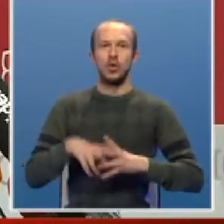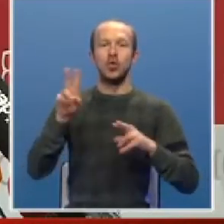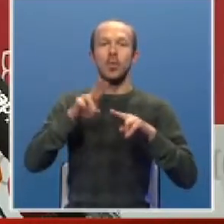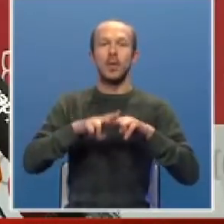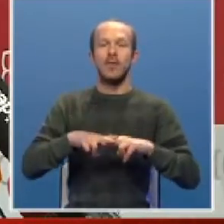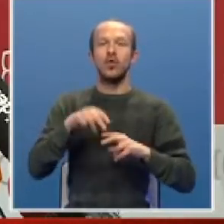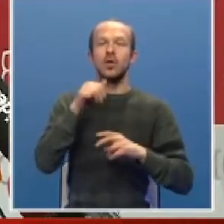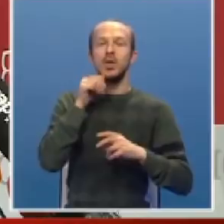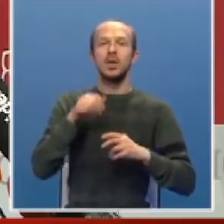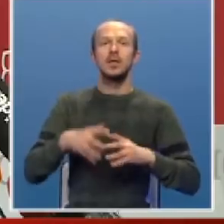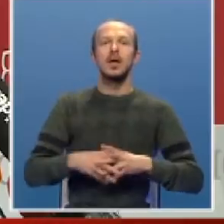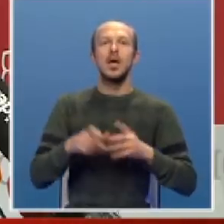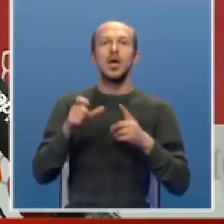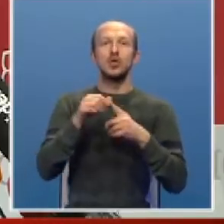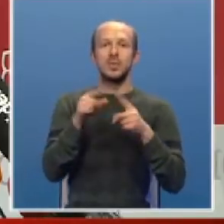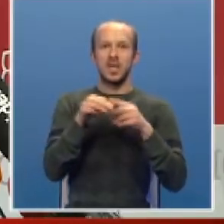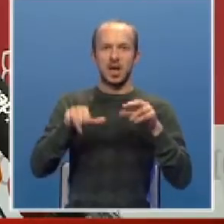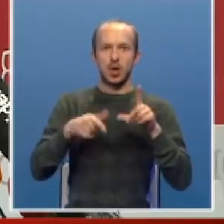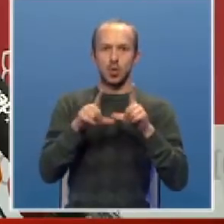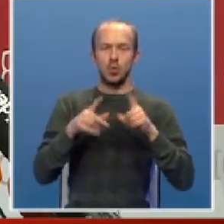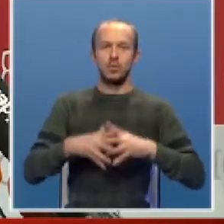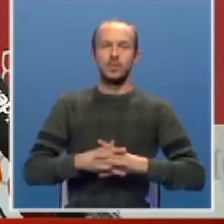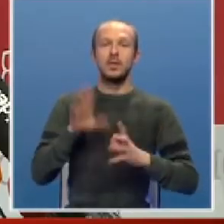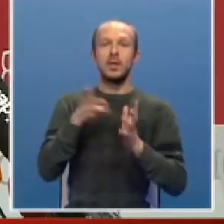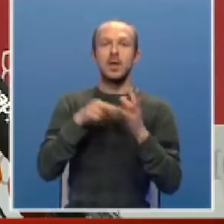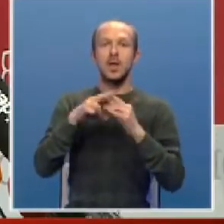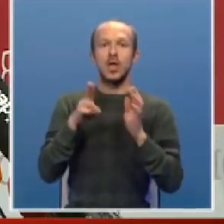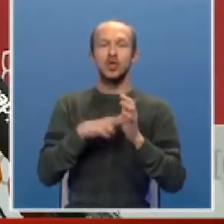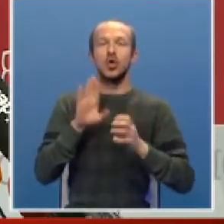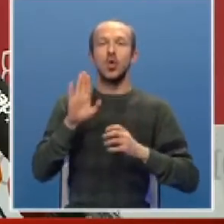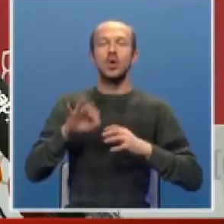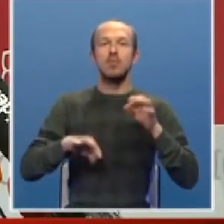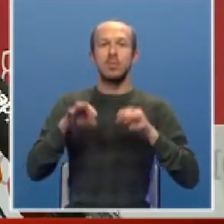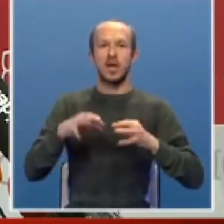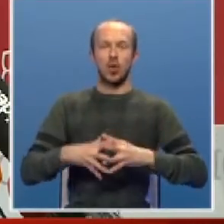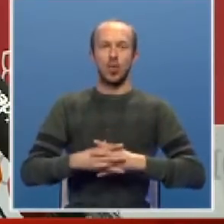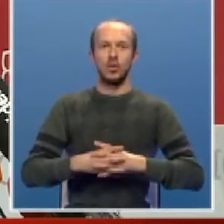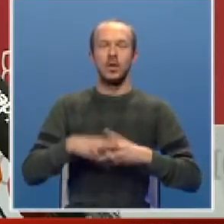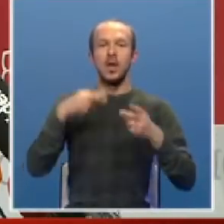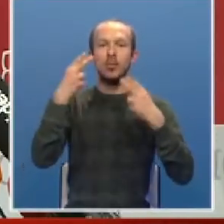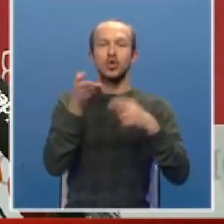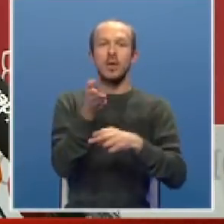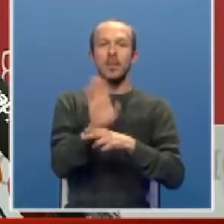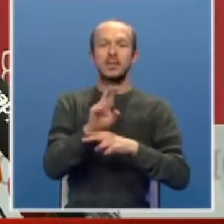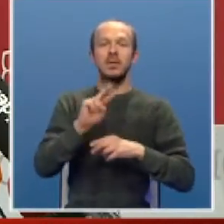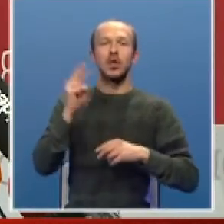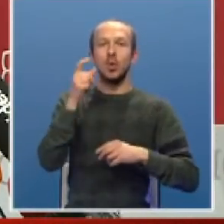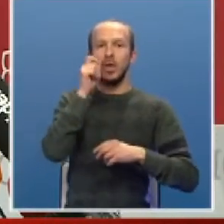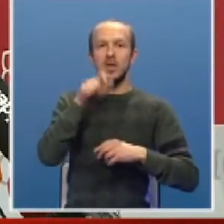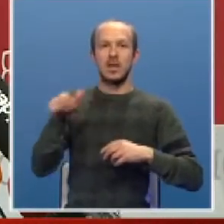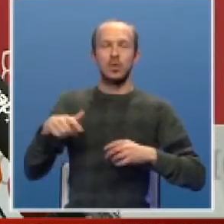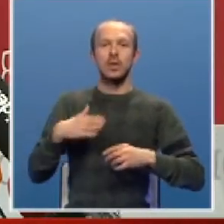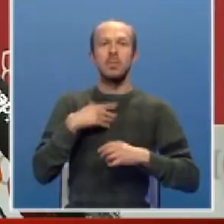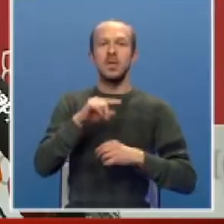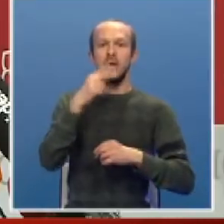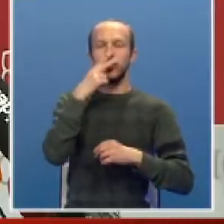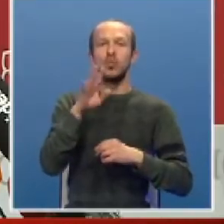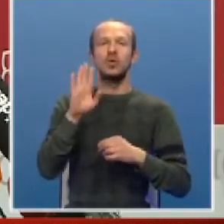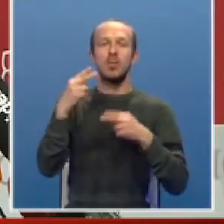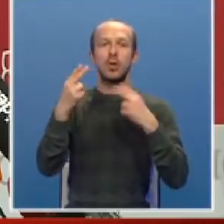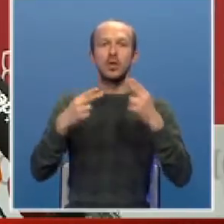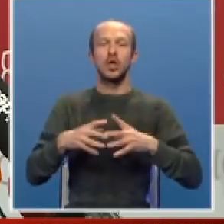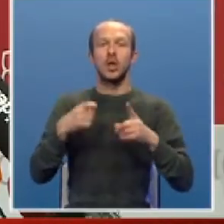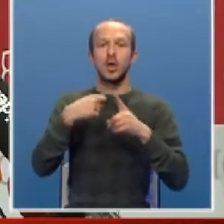pravo i da substituiraju na taj način da oni biraju političke predstavnike drugih naroda. Mi ne vidimo da je taj